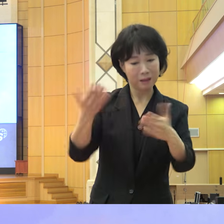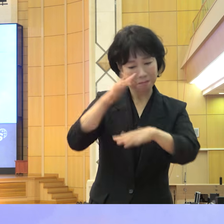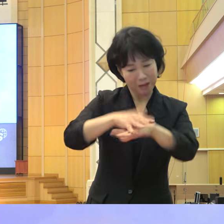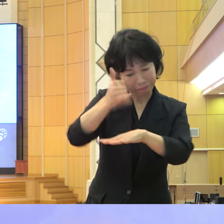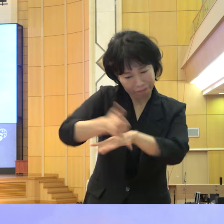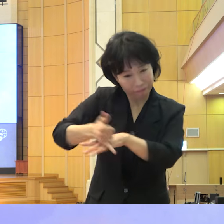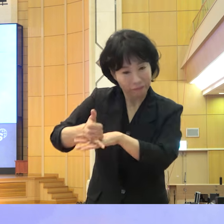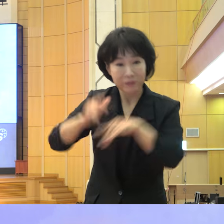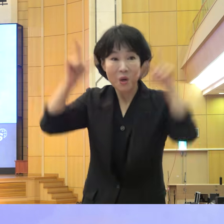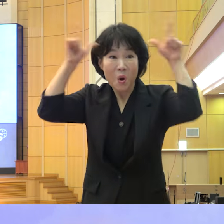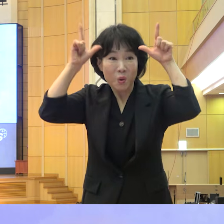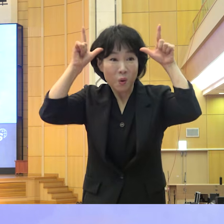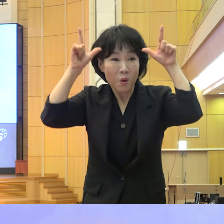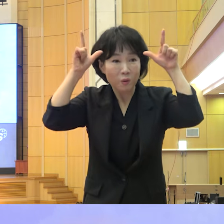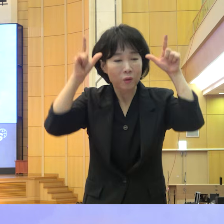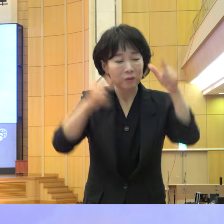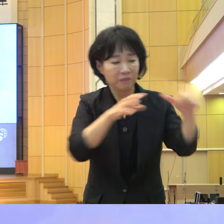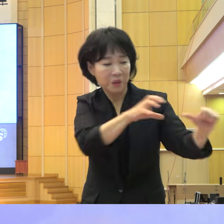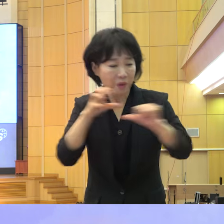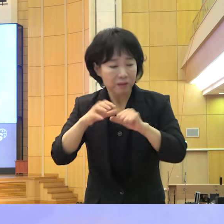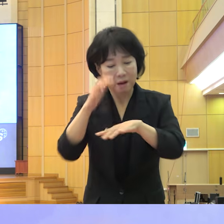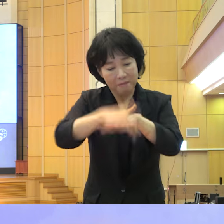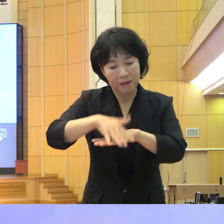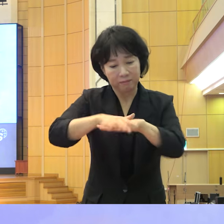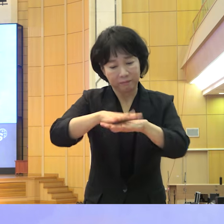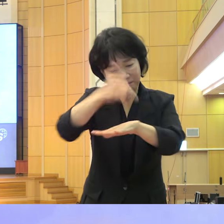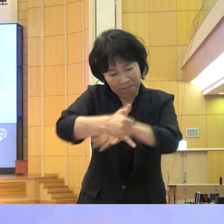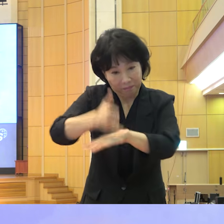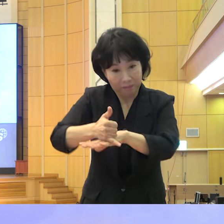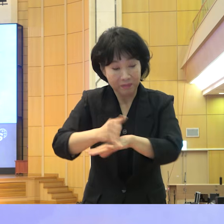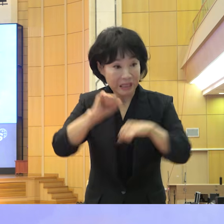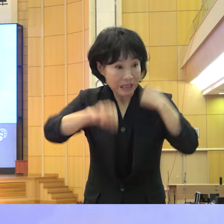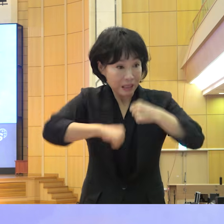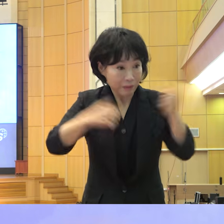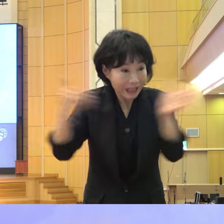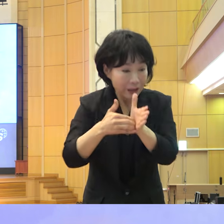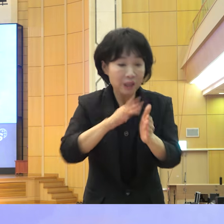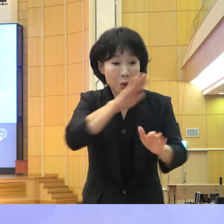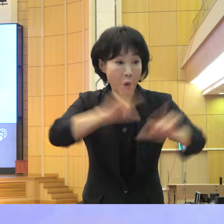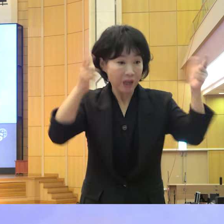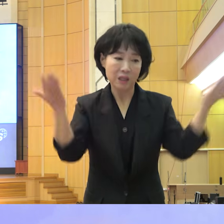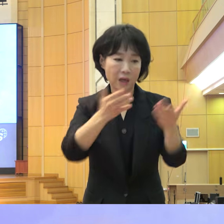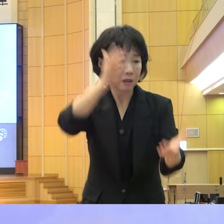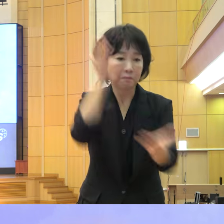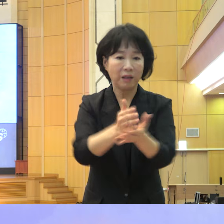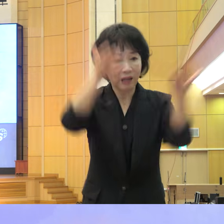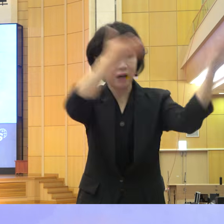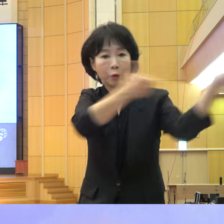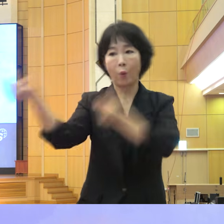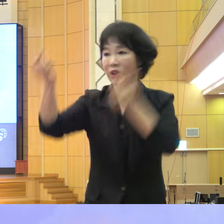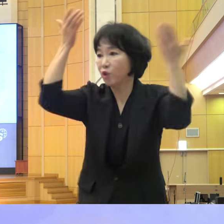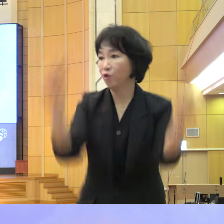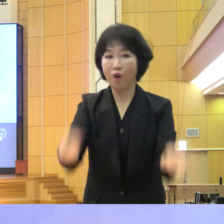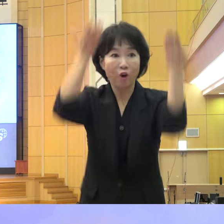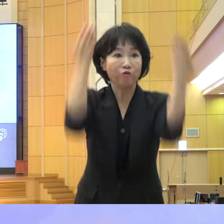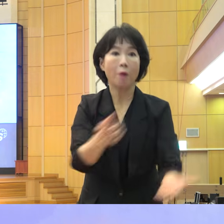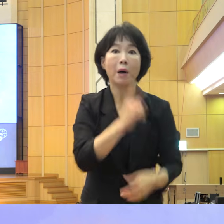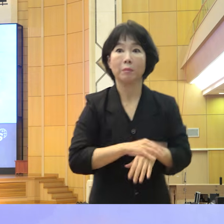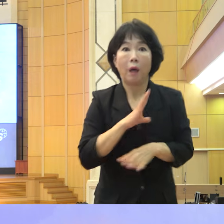소를 몰고 쟁기를 가지고 밭을 갈고 그랬잖아요. 짐승들까지도 일시키지 마라.